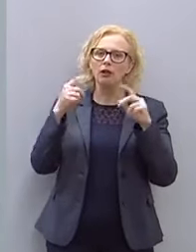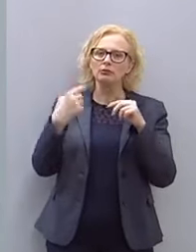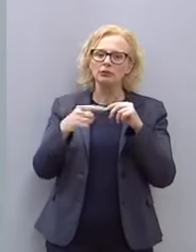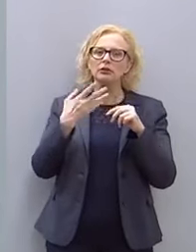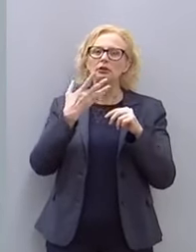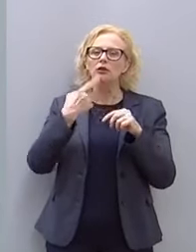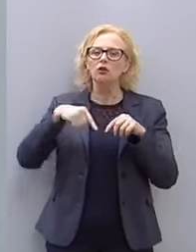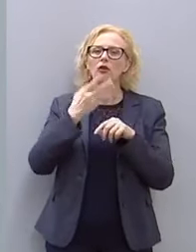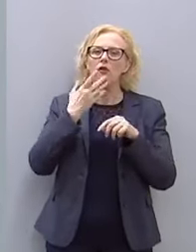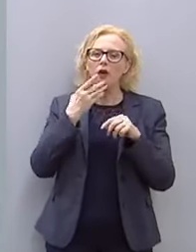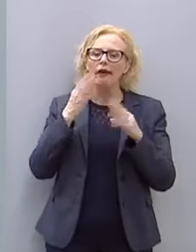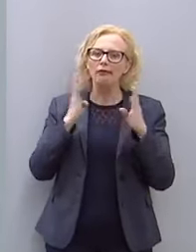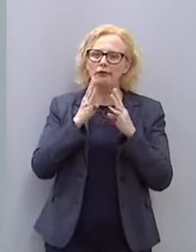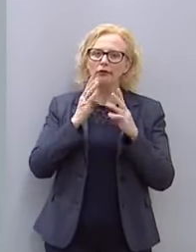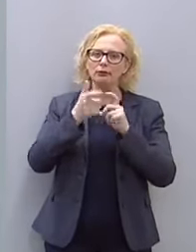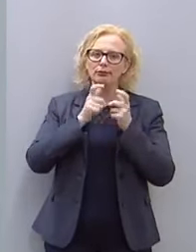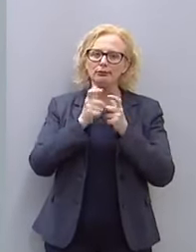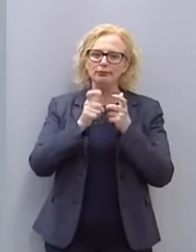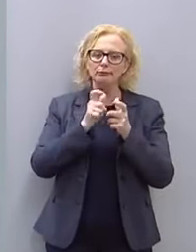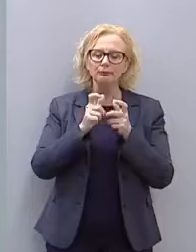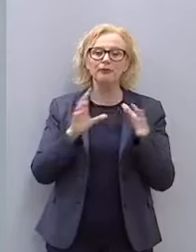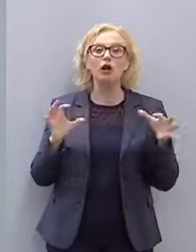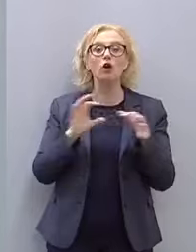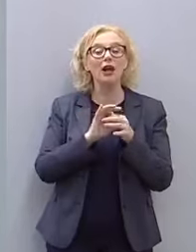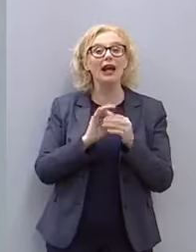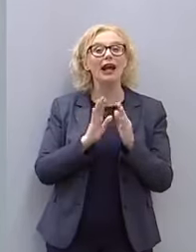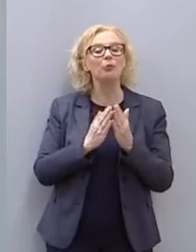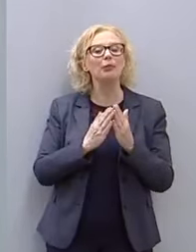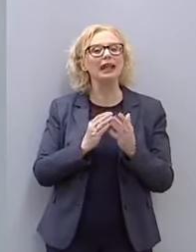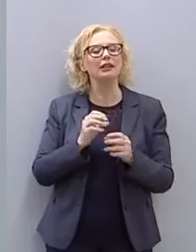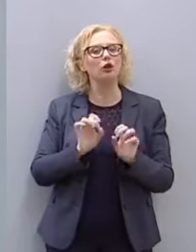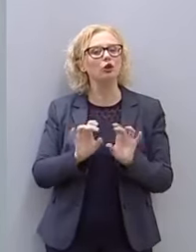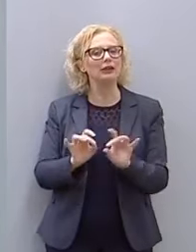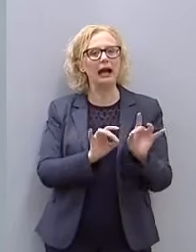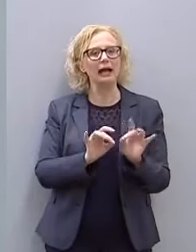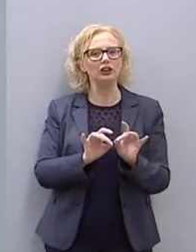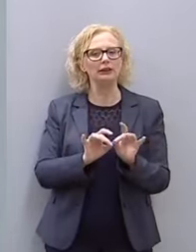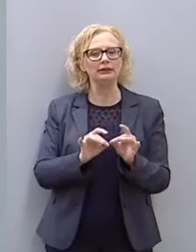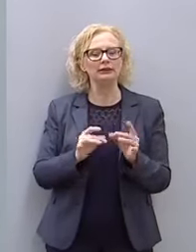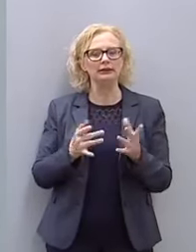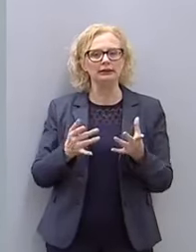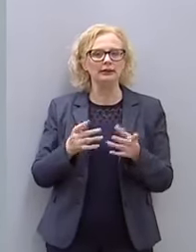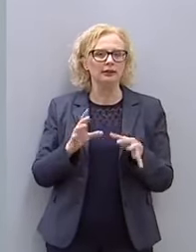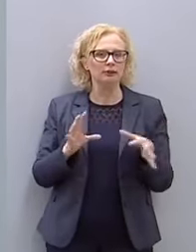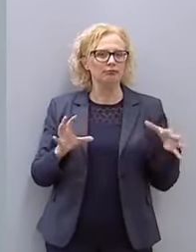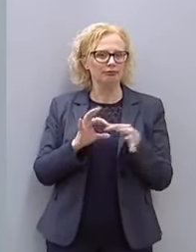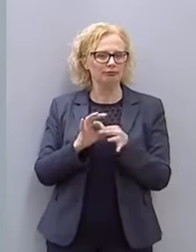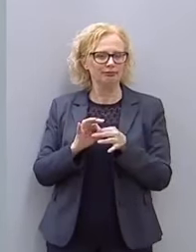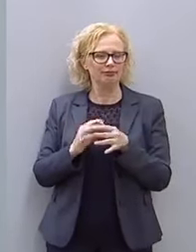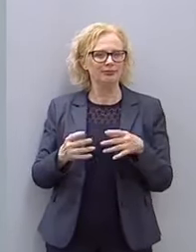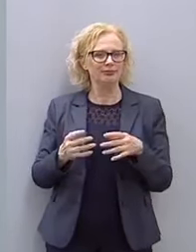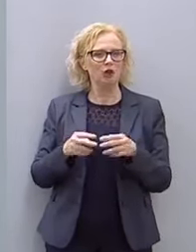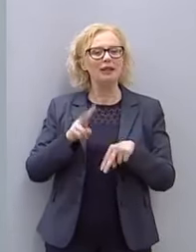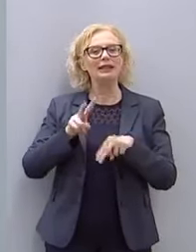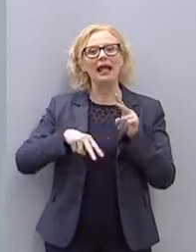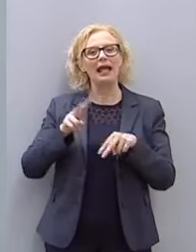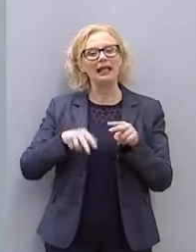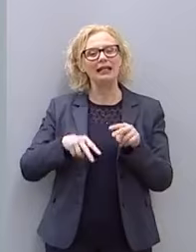affrontare il tema della sicurezza di pazienza dei contagi si rifà al tema del dei test